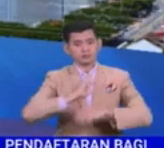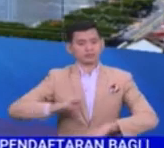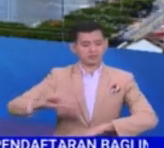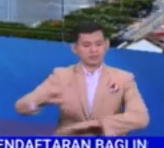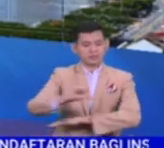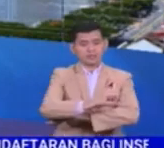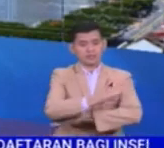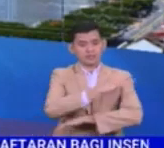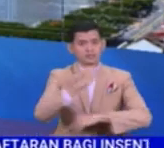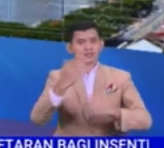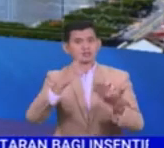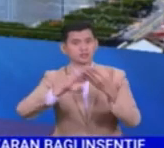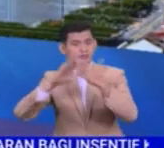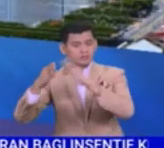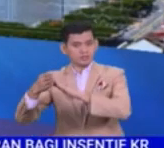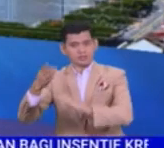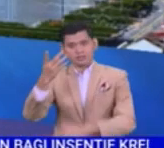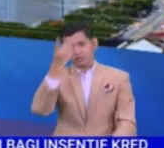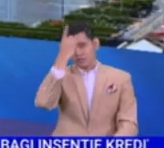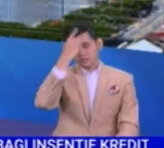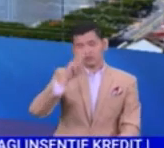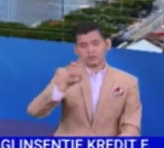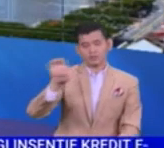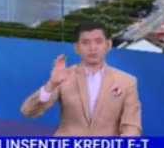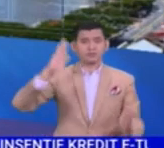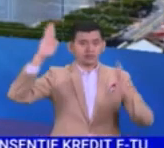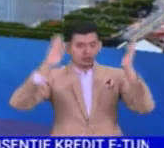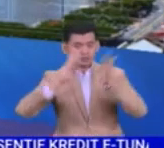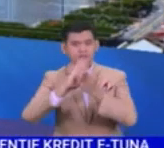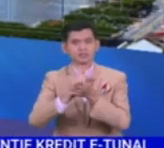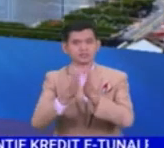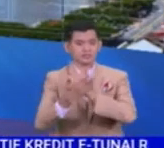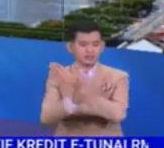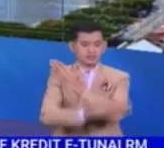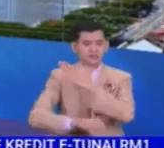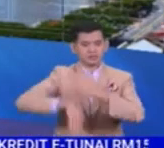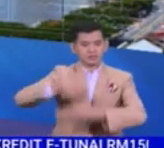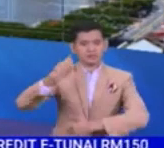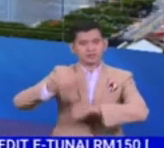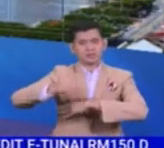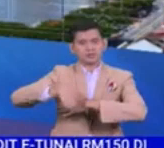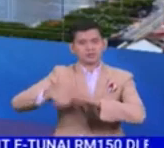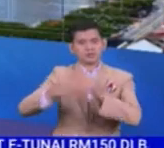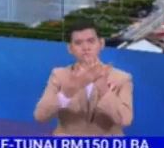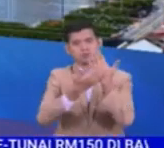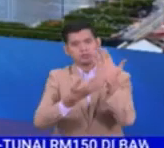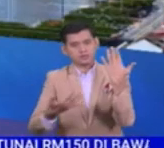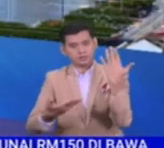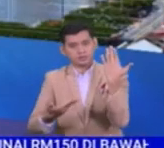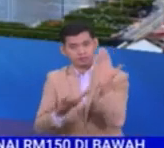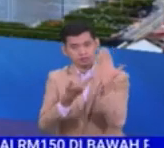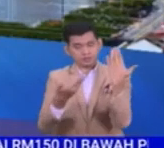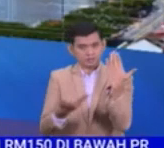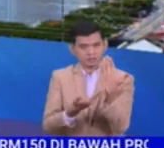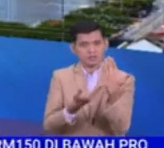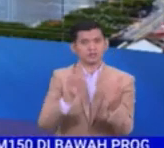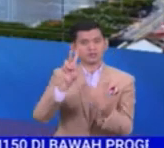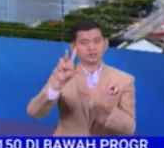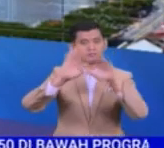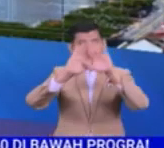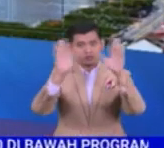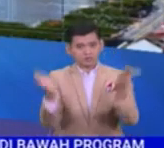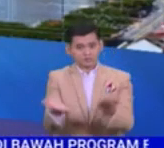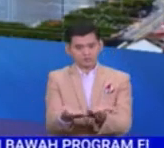dan Komoditi, Datuk Willy Mongin, Malaysia selaku negara pengeluar dan pengekspor minyak sawit kedua terbesar dunia